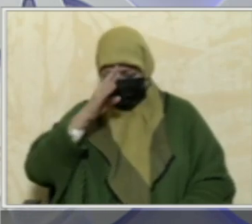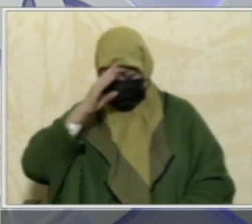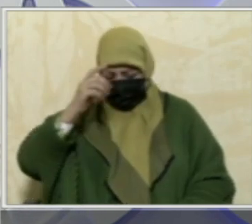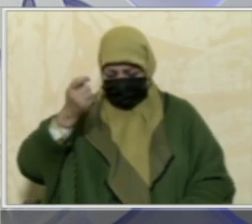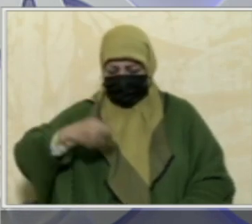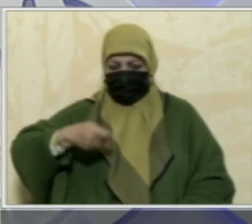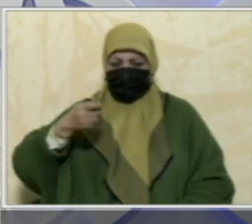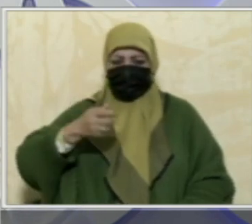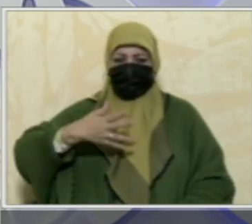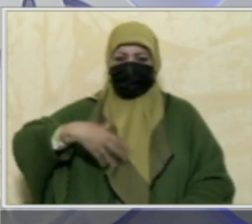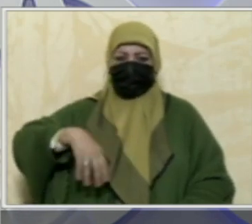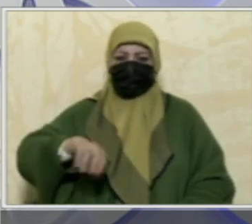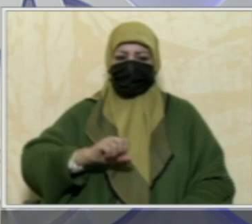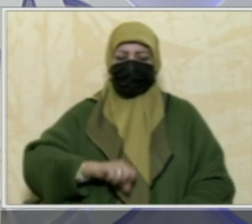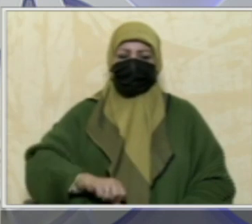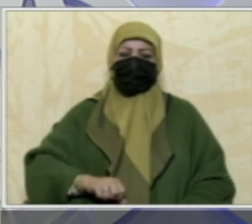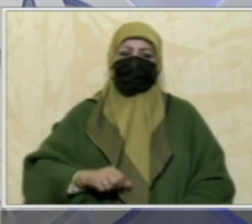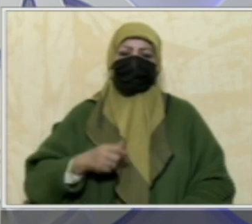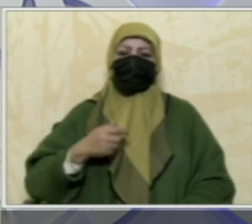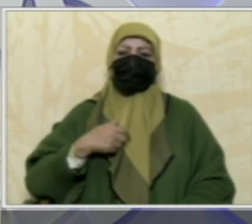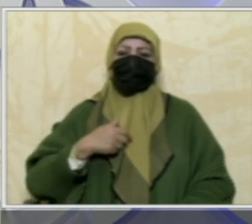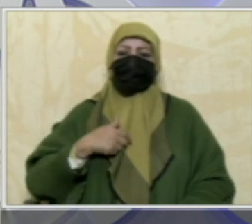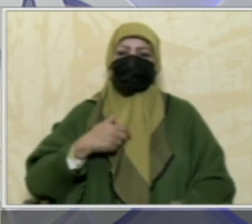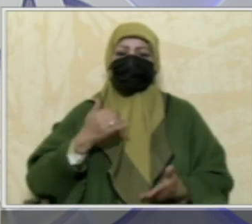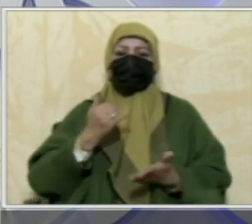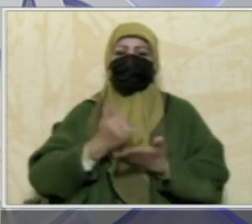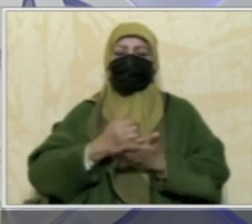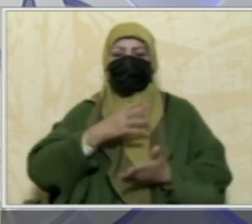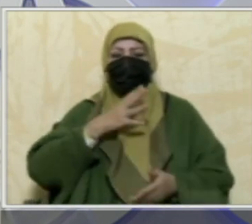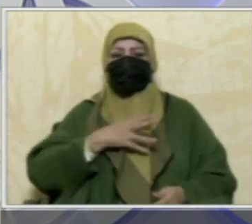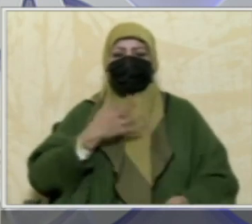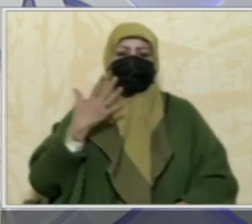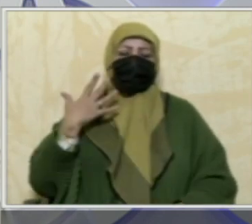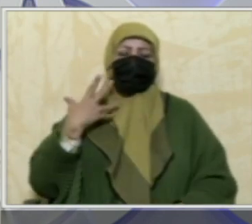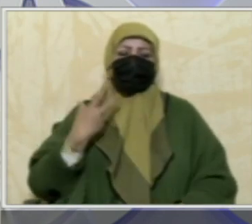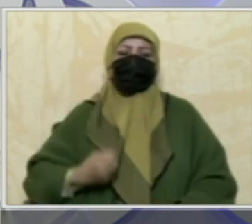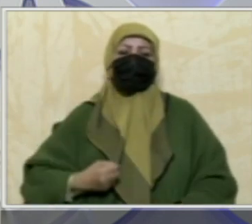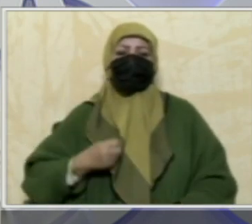يا شيخين ربي يتقبل منا ومنكم تفضلي